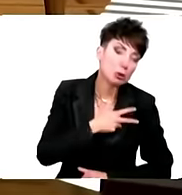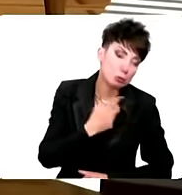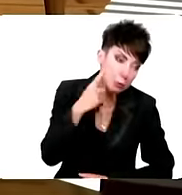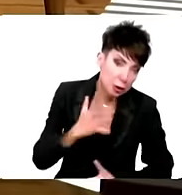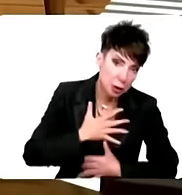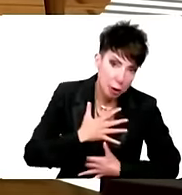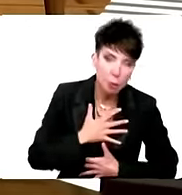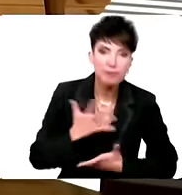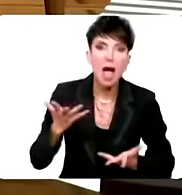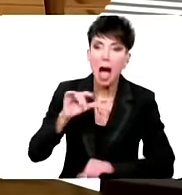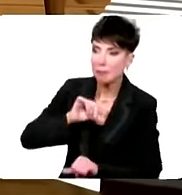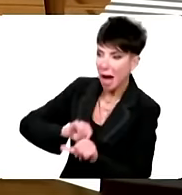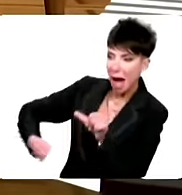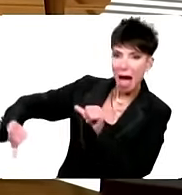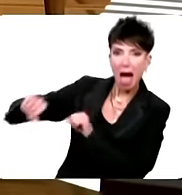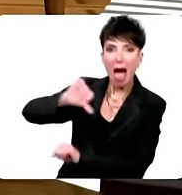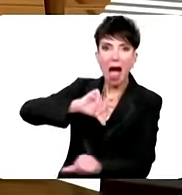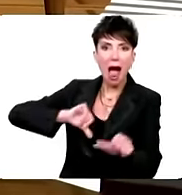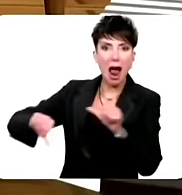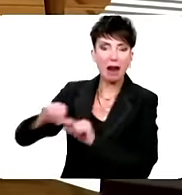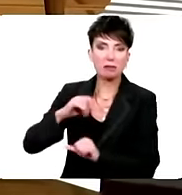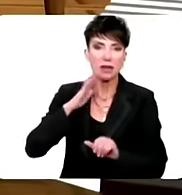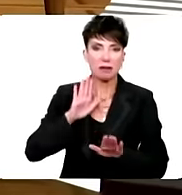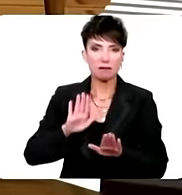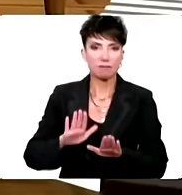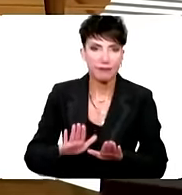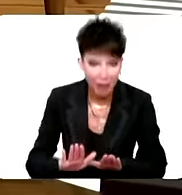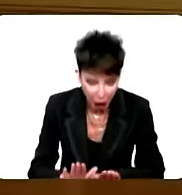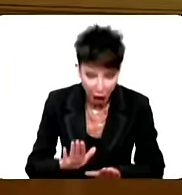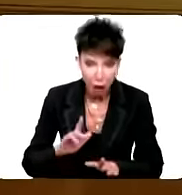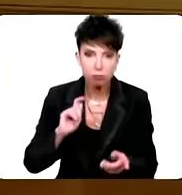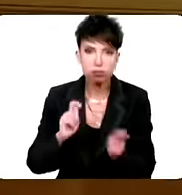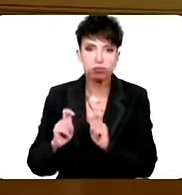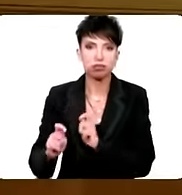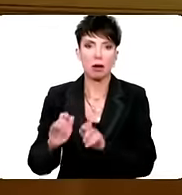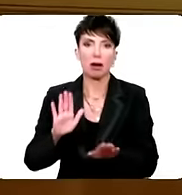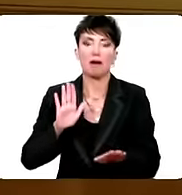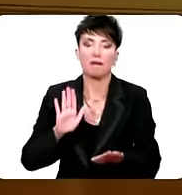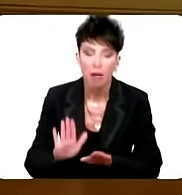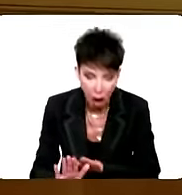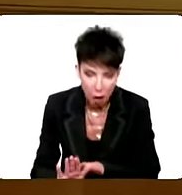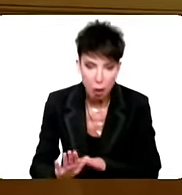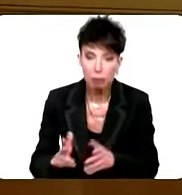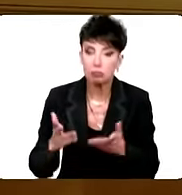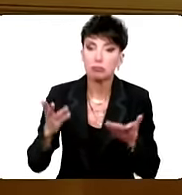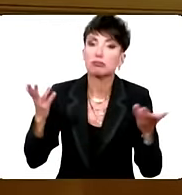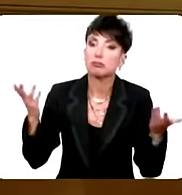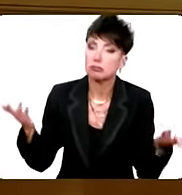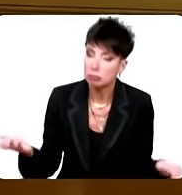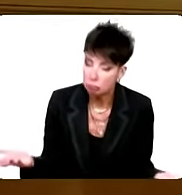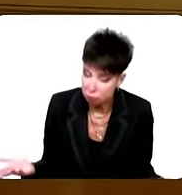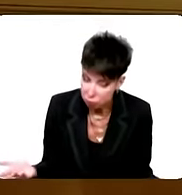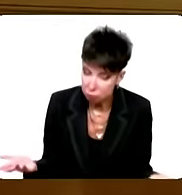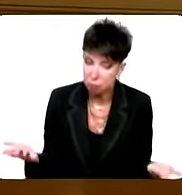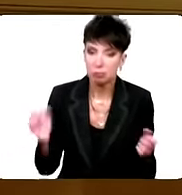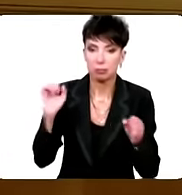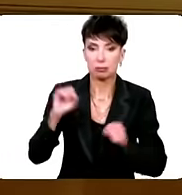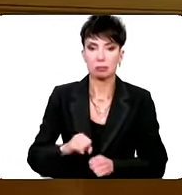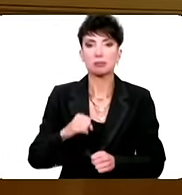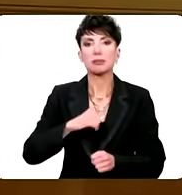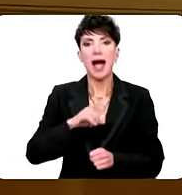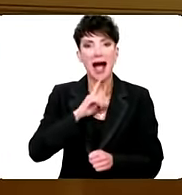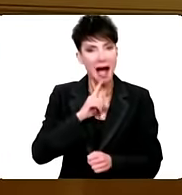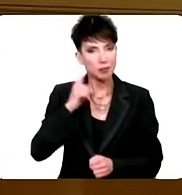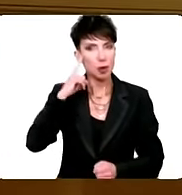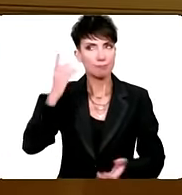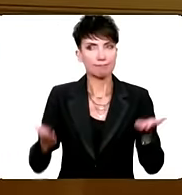ανασχηματισμός δεν φρενάρει στην ουσία και τις όποιες μεταρρυθμίσεις. Αυτό είναι το. Για να μιλήσουμε πιο φιλοσοφικά, αυτό το οποίο πρέπει να ζυγίσει κάποιος.